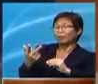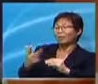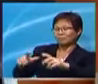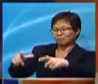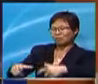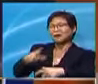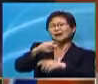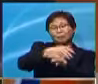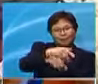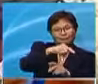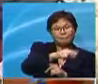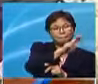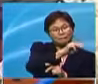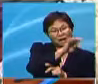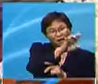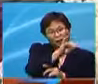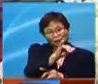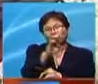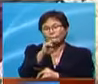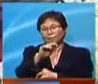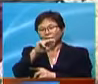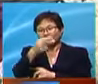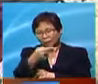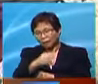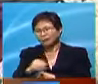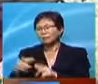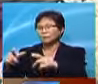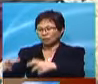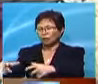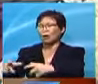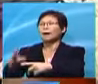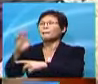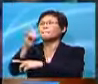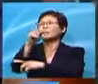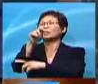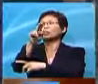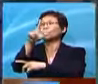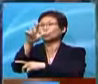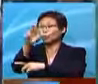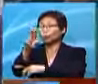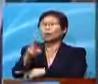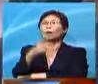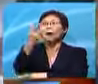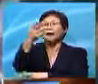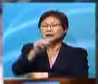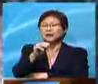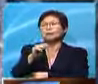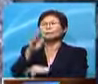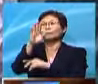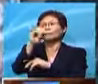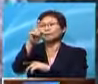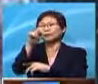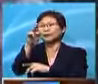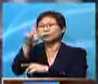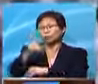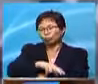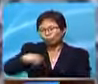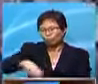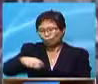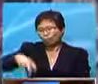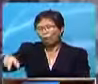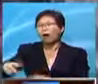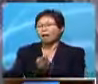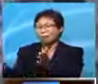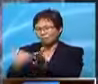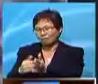niah Miri dengan singgah di Bandar minyak dan gas Bintulu dihoskan RTM Bintulu kru jelajah ke penempatan